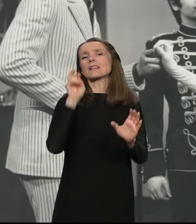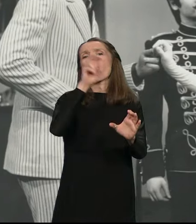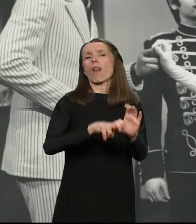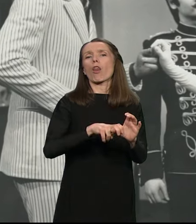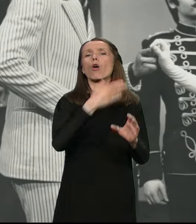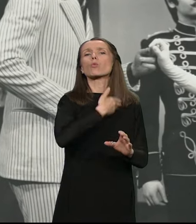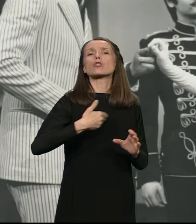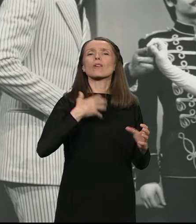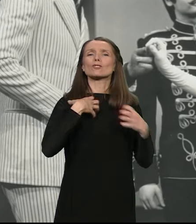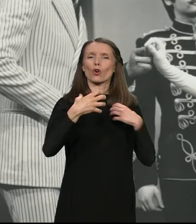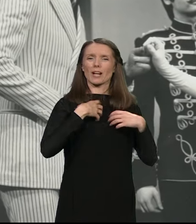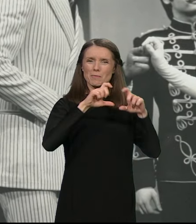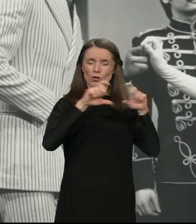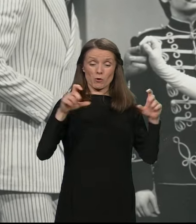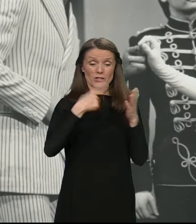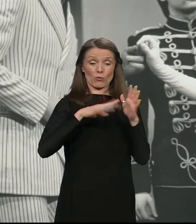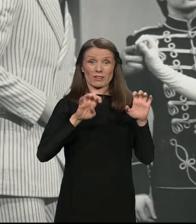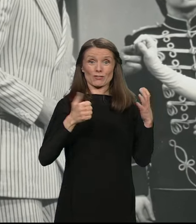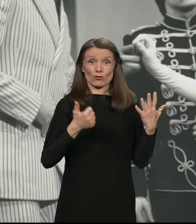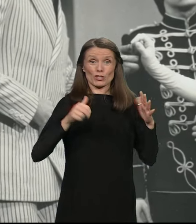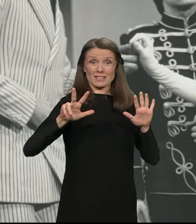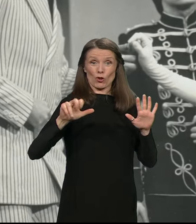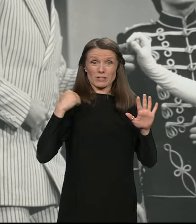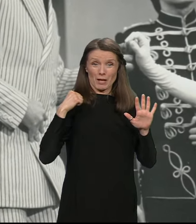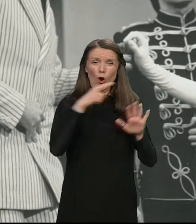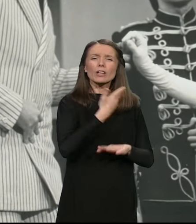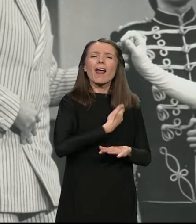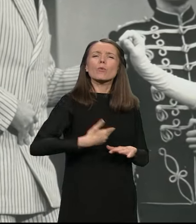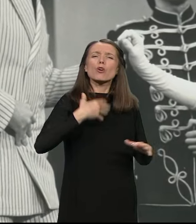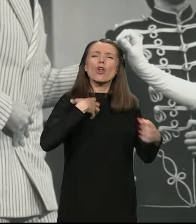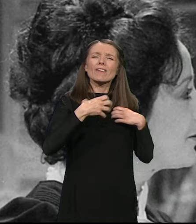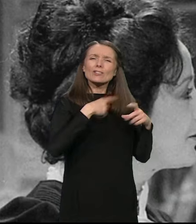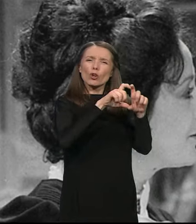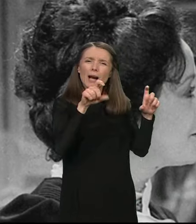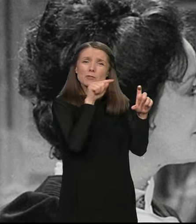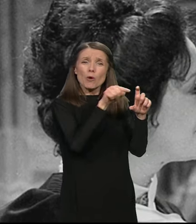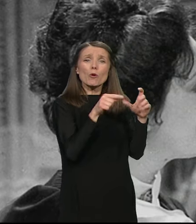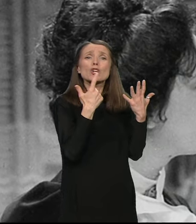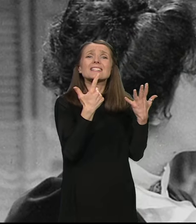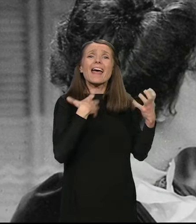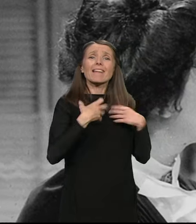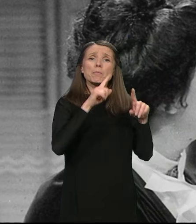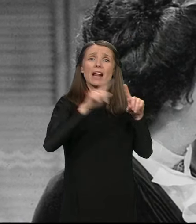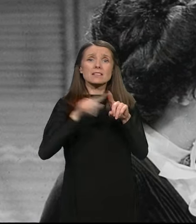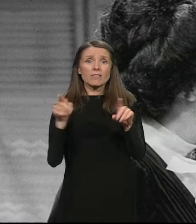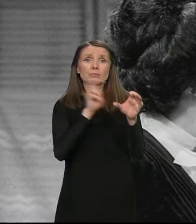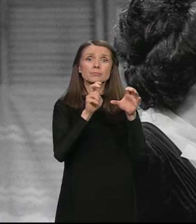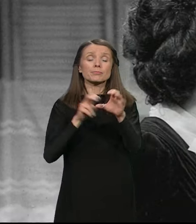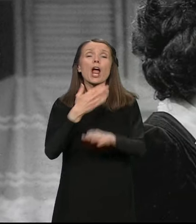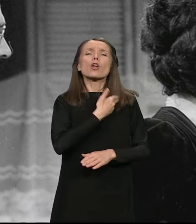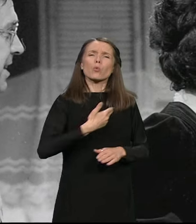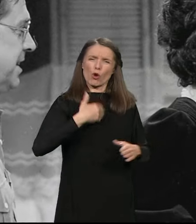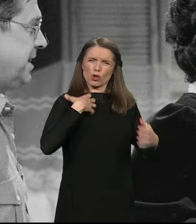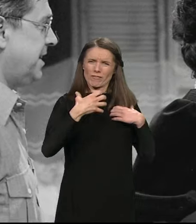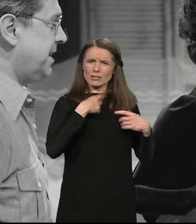Te 1968. godine igrala je u 7 premijera ovog pozorišta. U Jugoslovenskom dramskom je ostala 16 godina